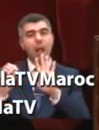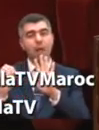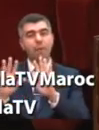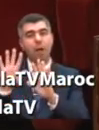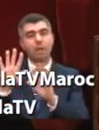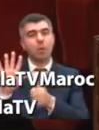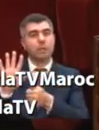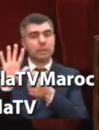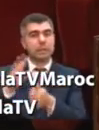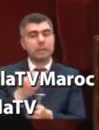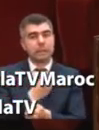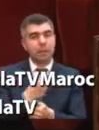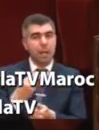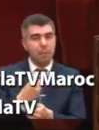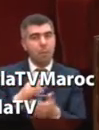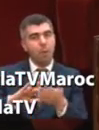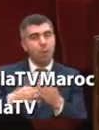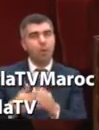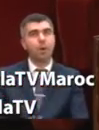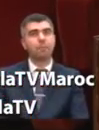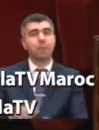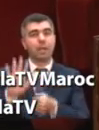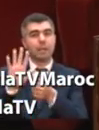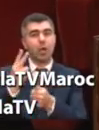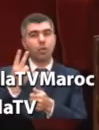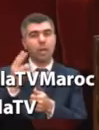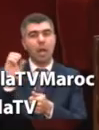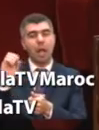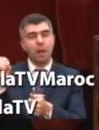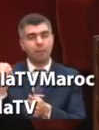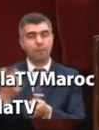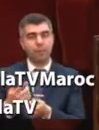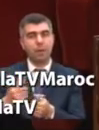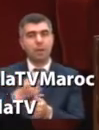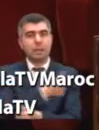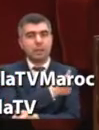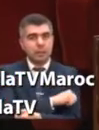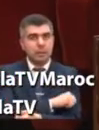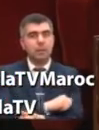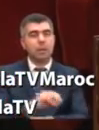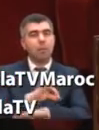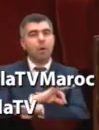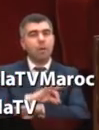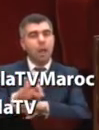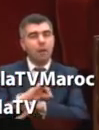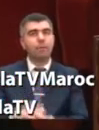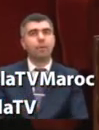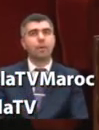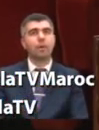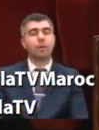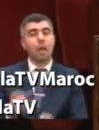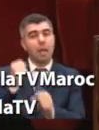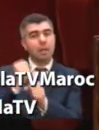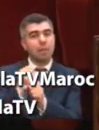9065 اطار طبي في وزاره الصحه، 26827 ممرض، و 9150 اداري وتقني في حاله القيام